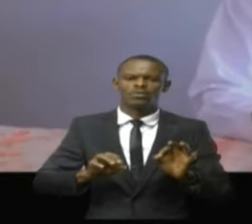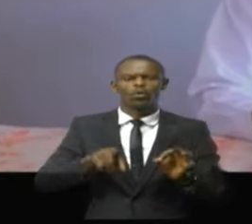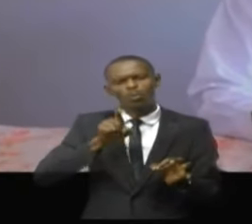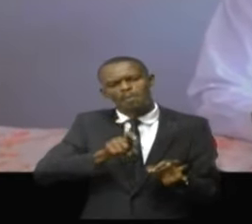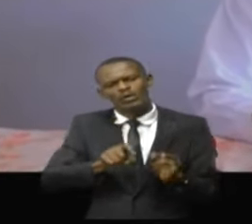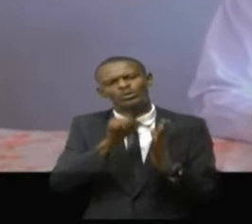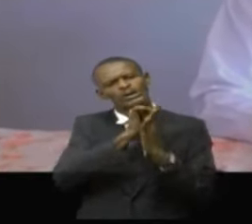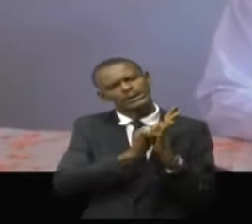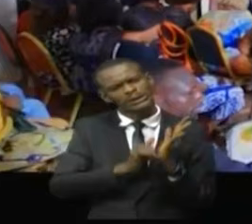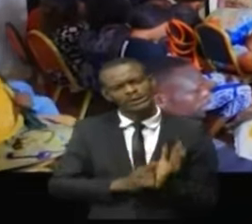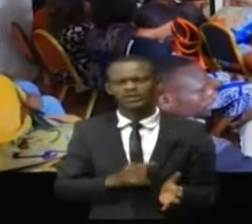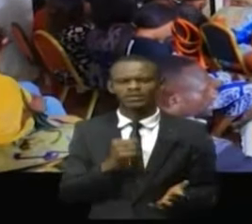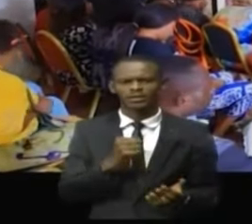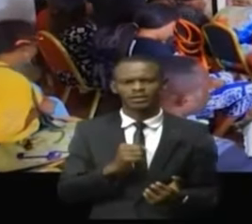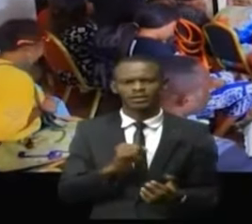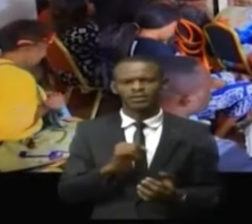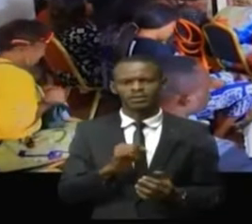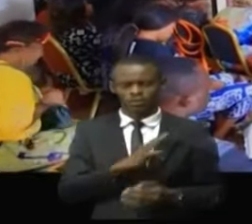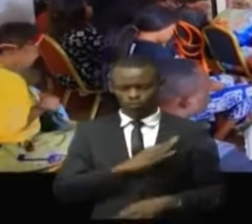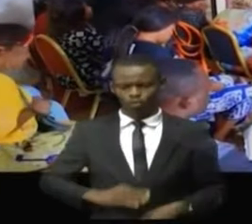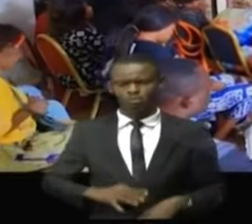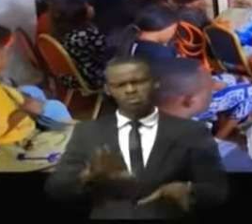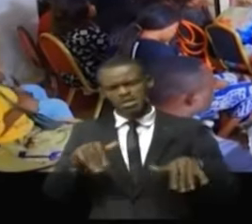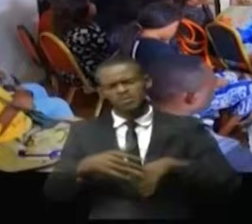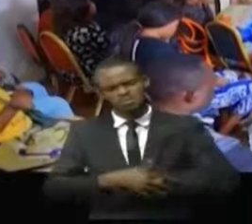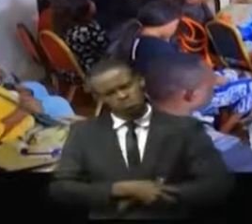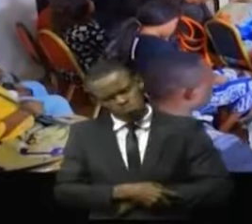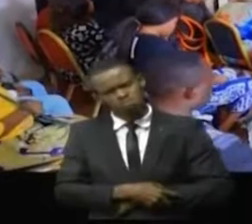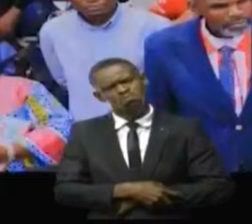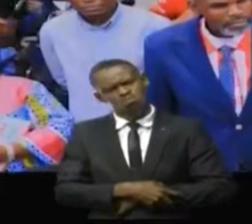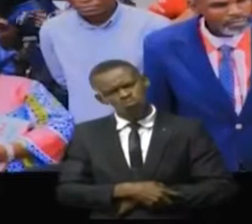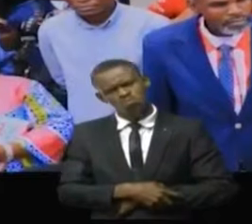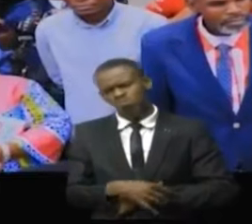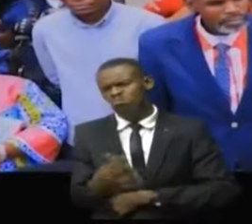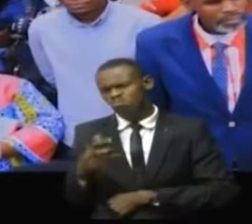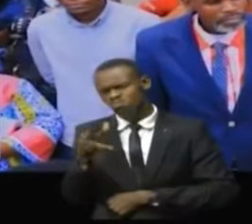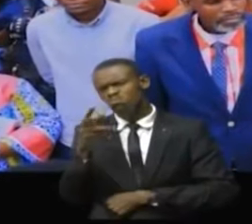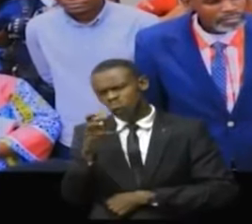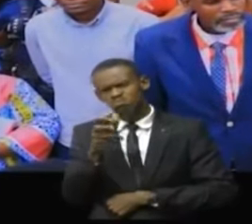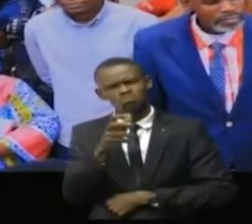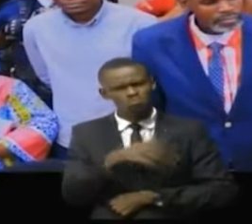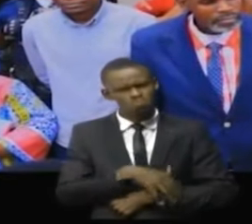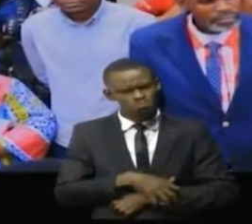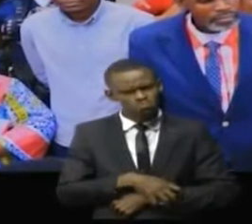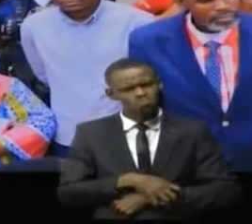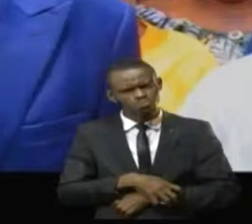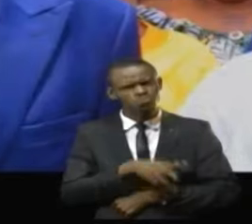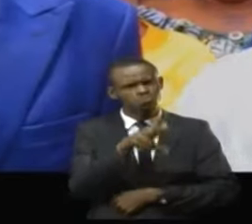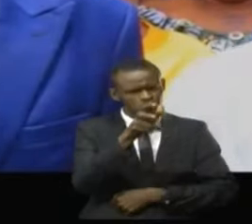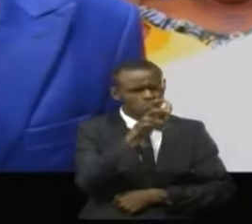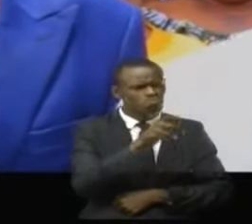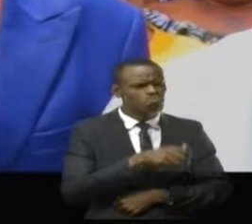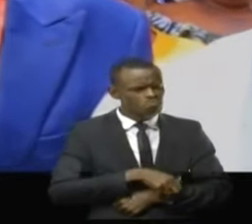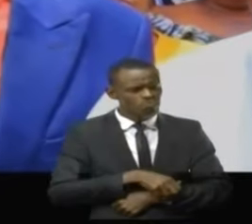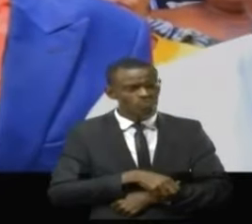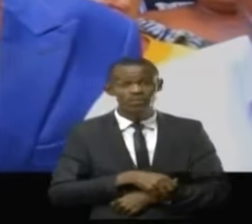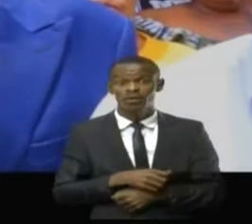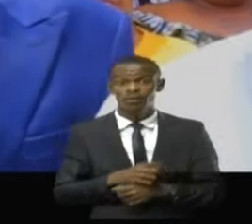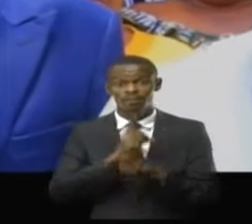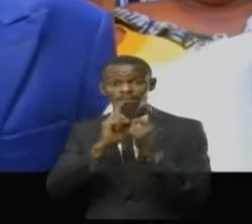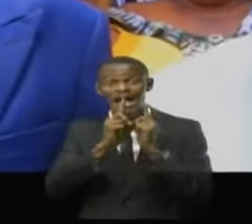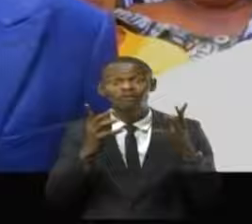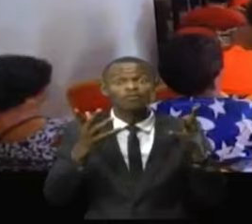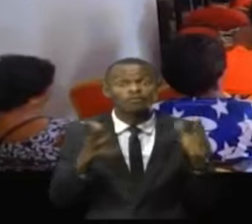écouté tout le monde, chacune a son problème spécifique. Au sortir de ces échanges, l'autorité municipale s'est